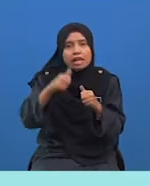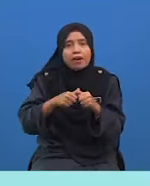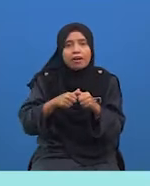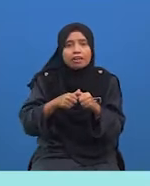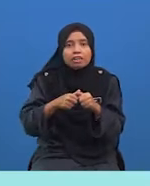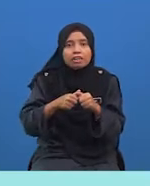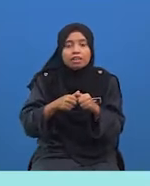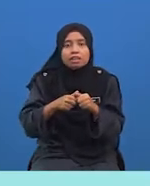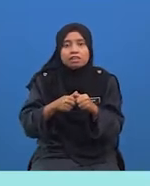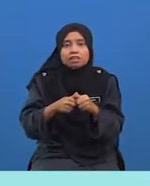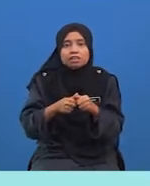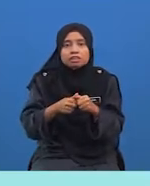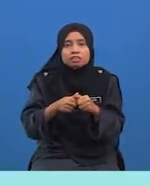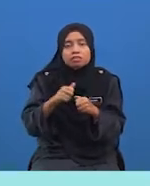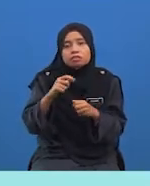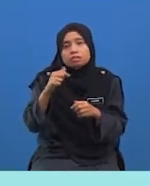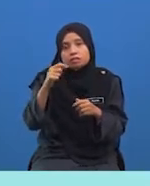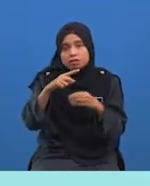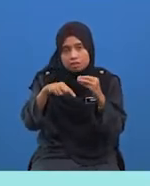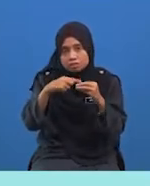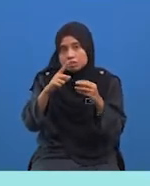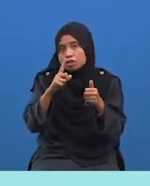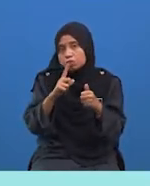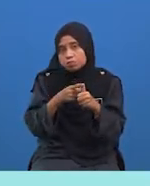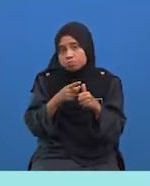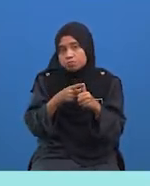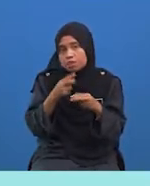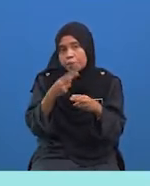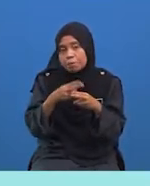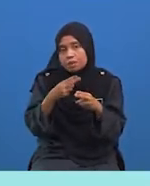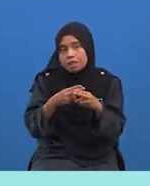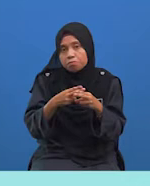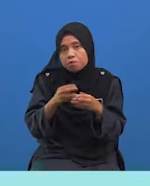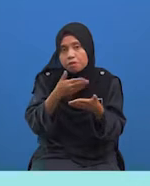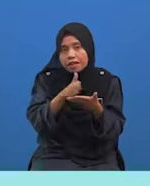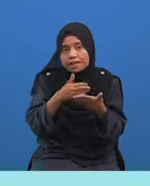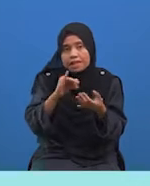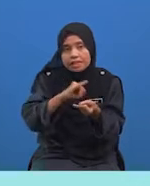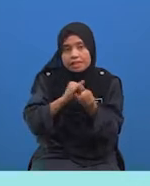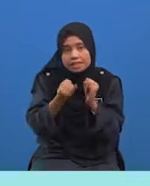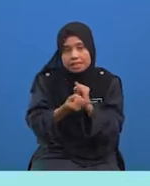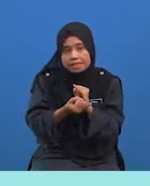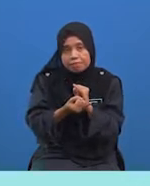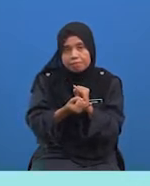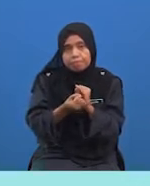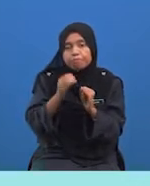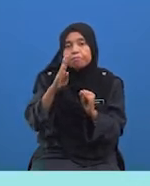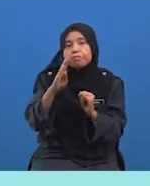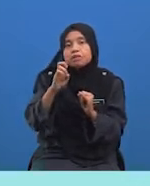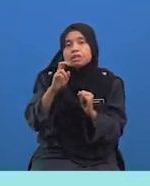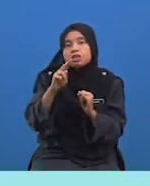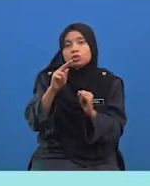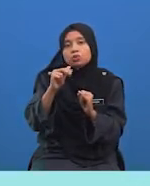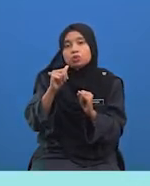fakta yang berkaitan tentang pertama, nama-nama zon iklim benua Asia. Yang kedua,